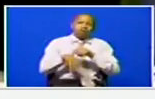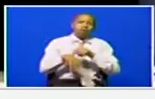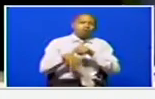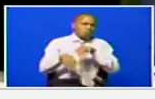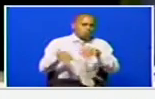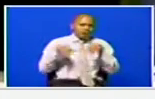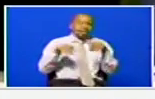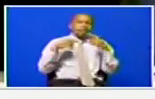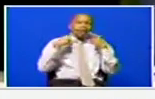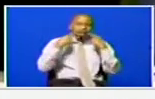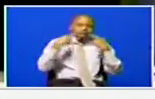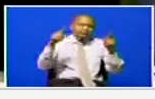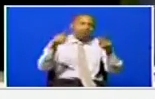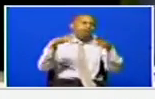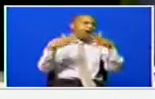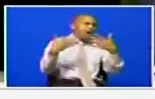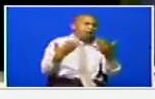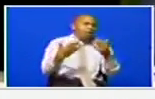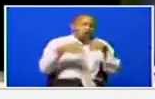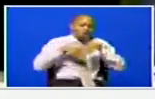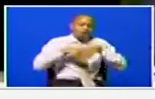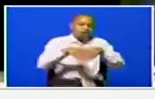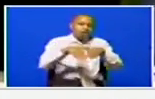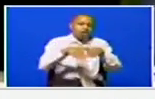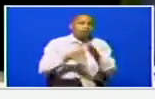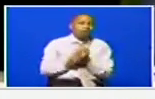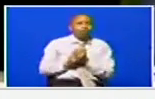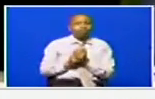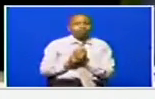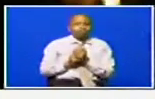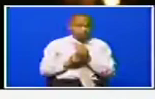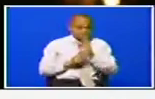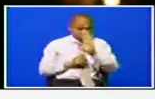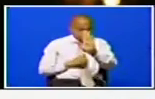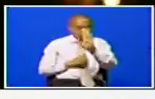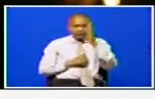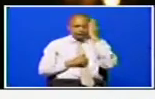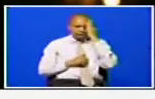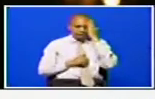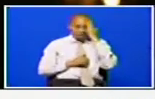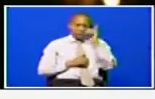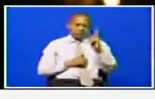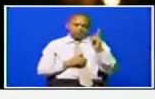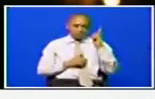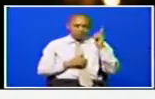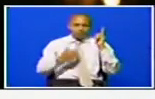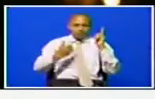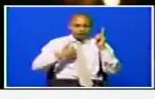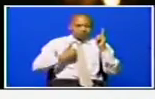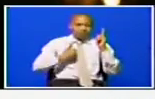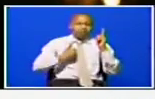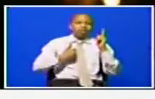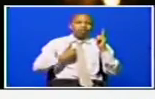gani kuelekeza labda wafuasi wao au la. Wajua katika sheria tulioko nayo sasa